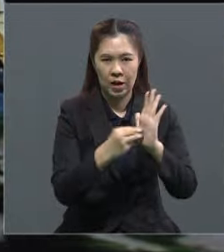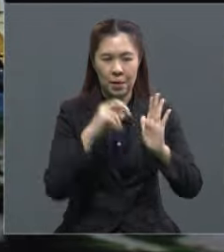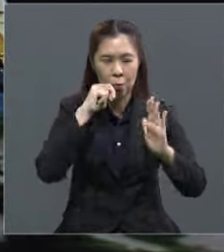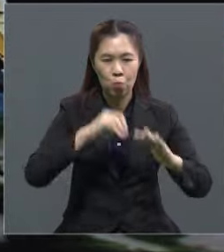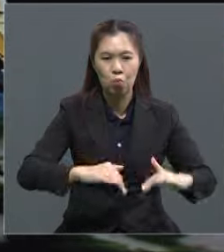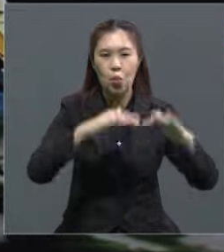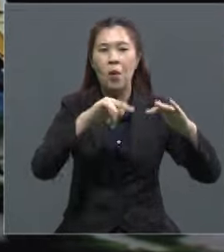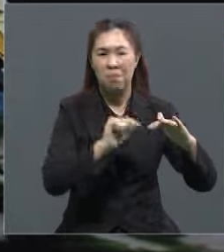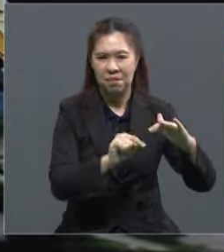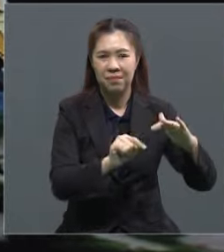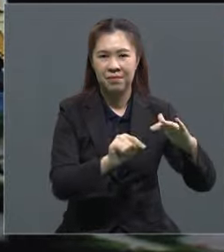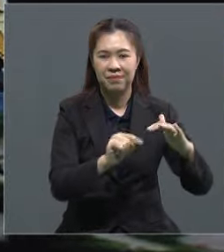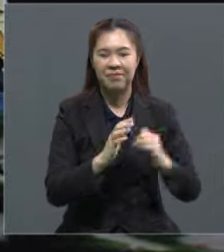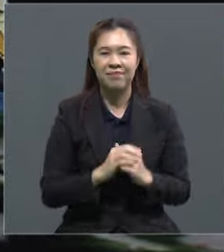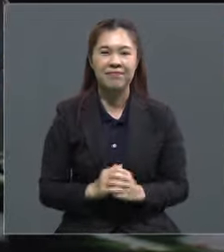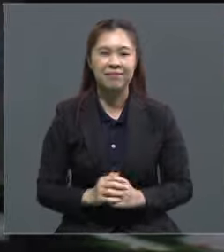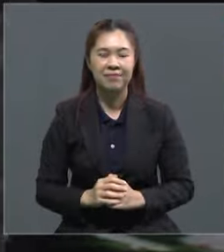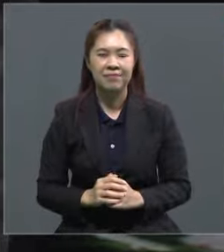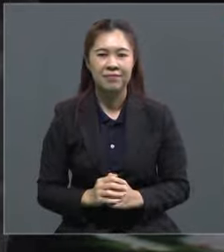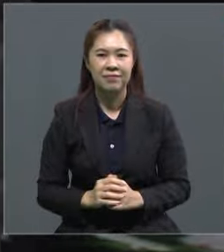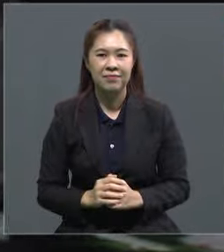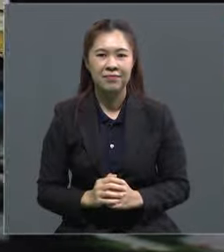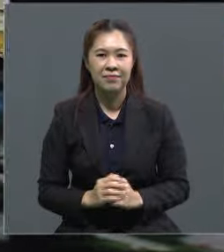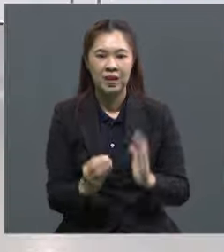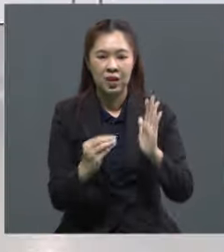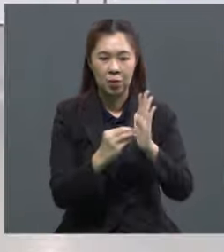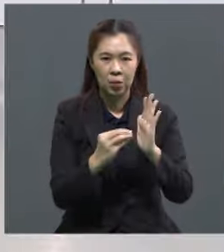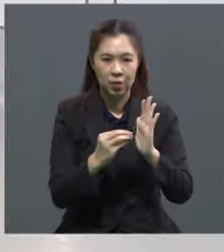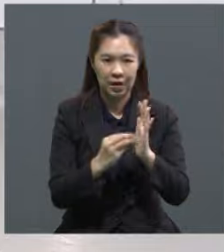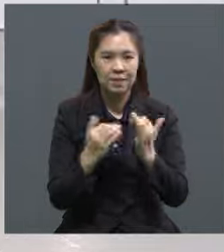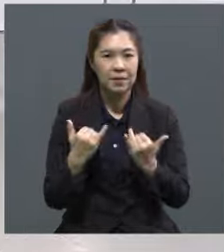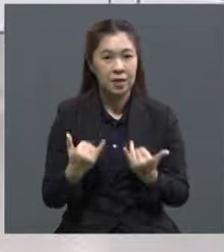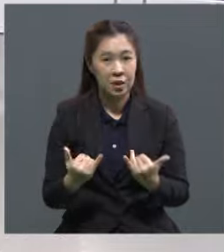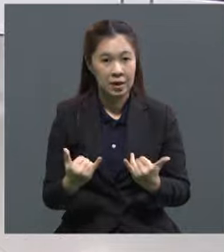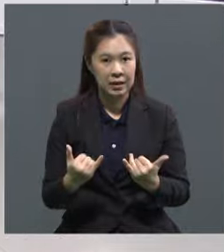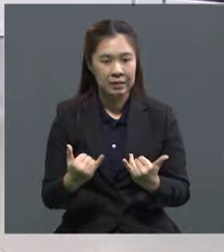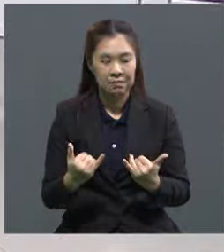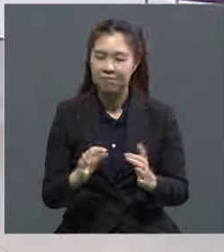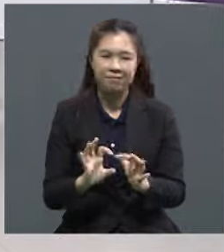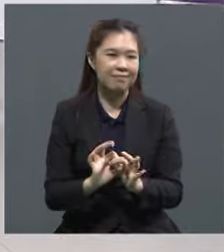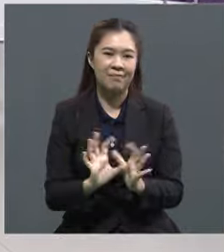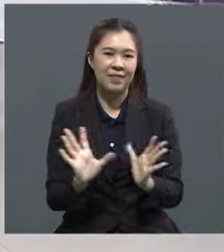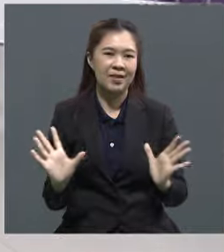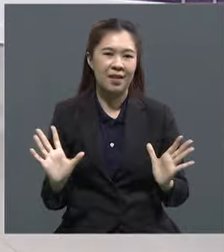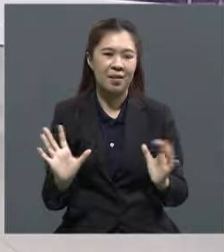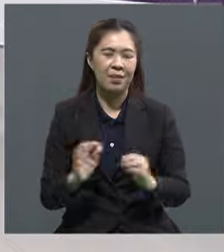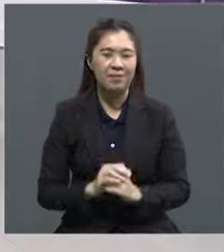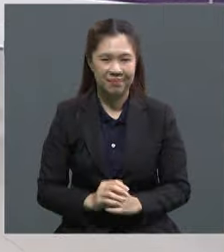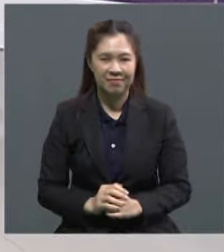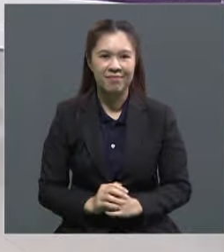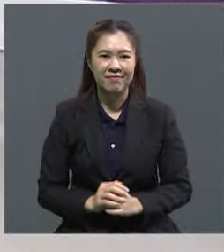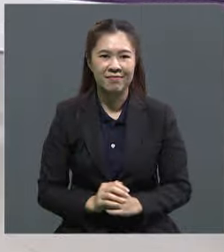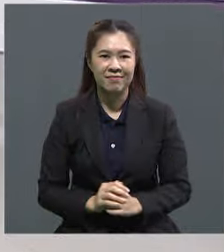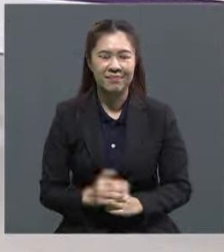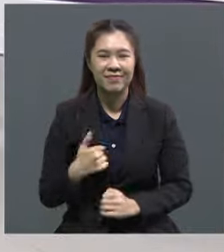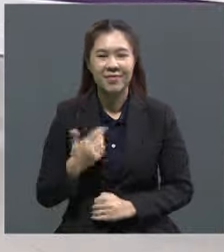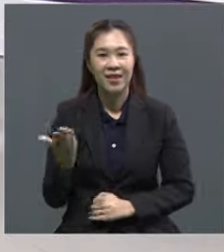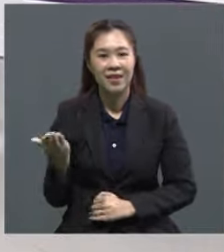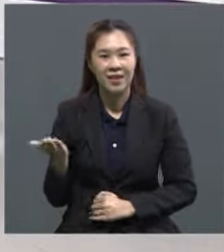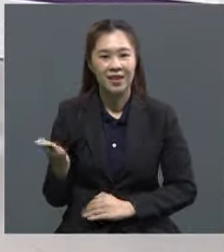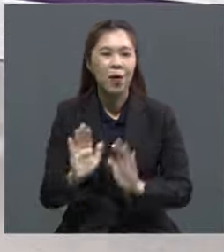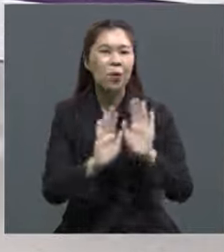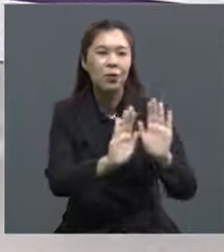เพราะฉะนั้นต้องเรียนพี่น้องประชาชนว่ากรุงเทพมหานครณเวลานี้ไม่เกี่ยวเลยกับปี 5อ่ะงั้นฝากท่านสุรสี